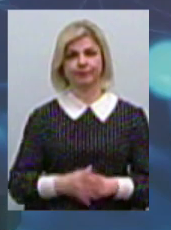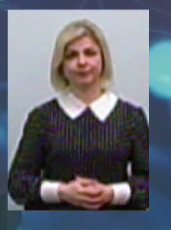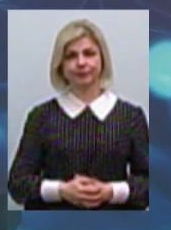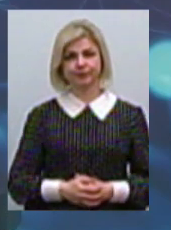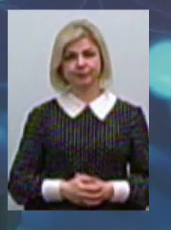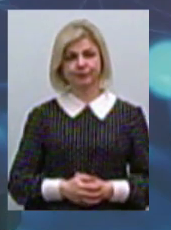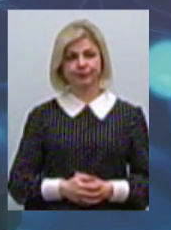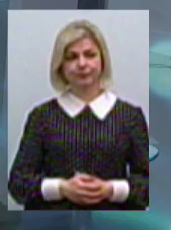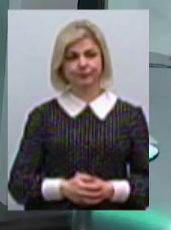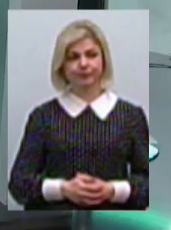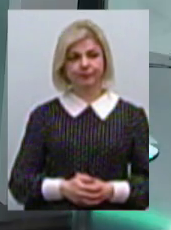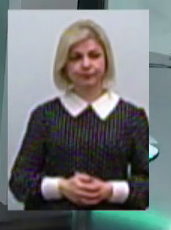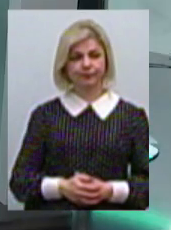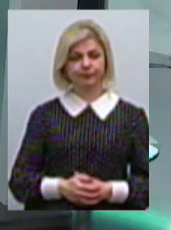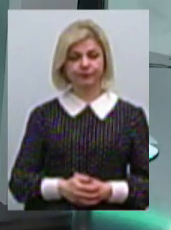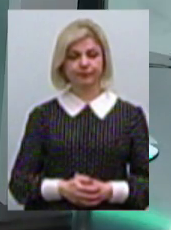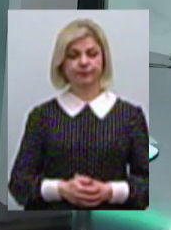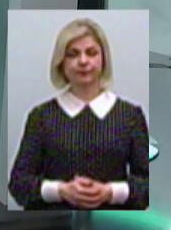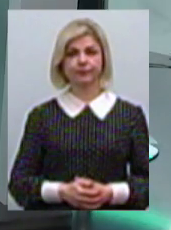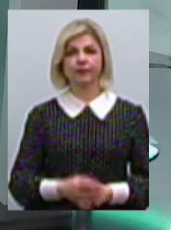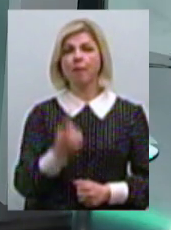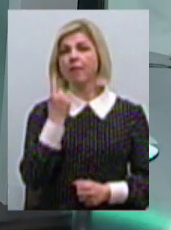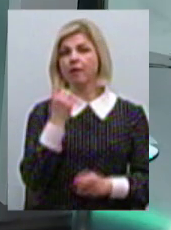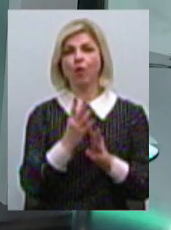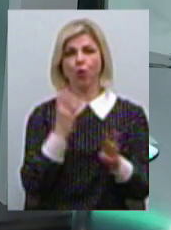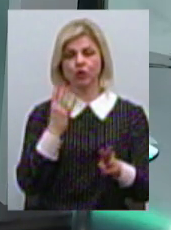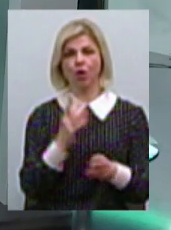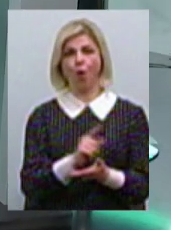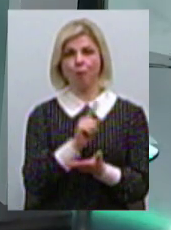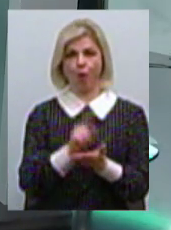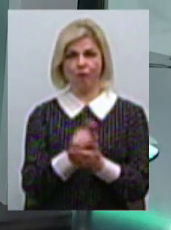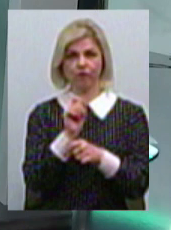автоінспекції? Будь ласка. Щодо, в першу чергу, це повноваження.